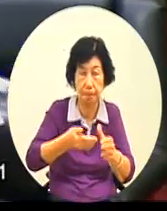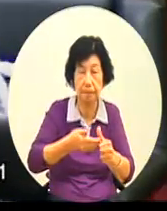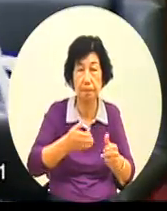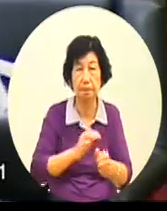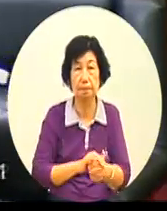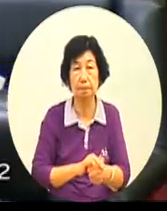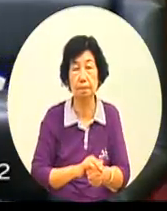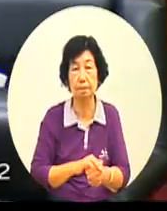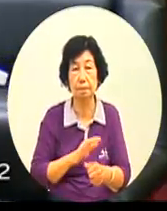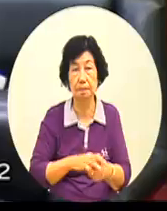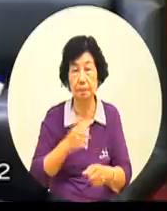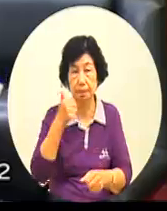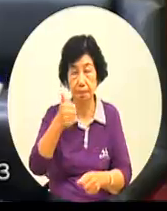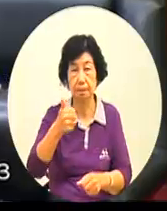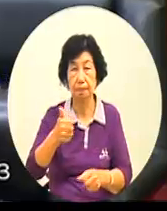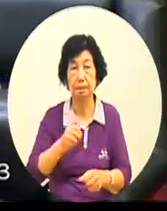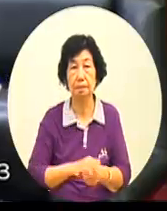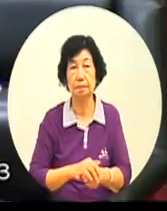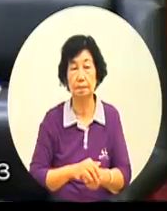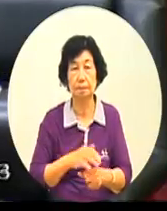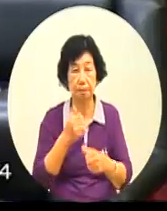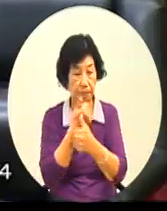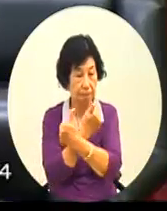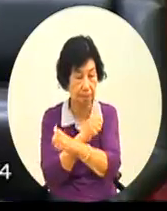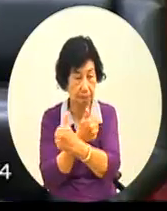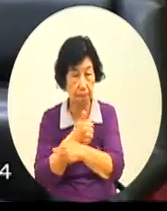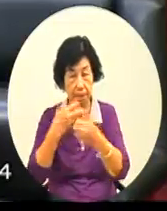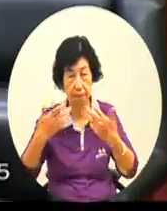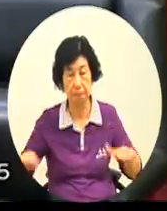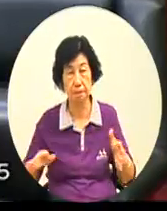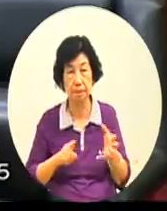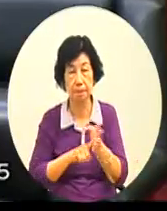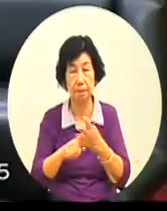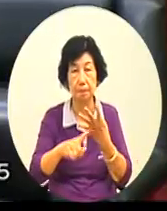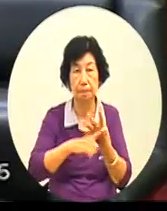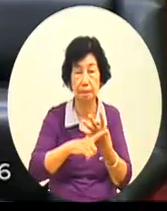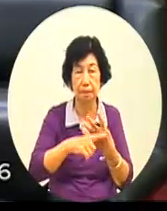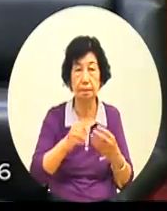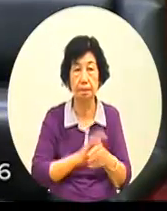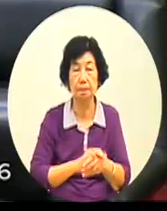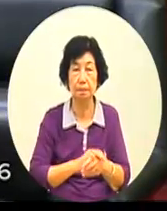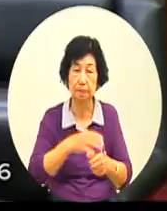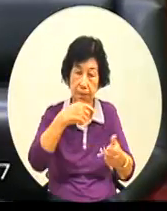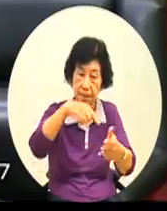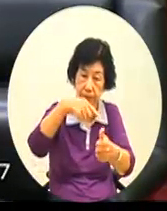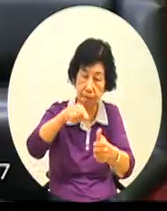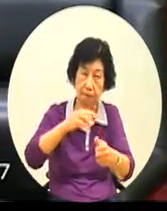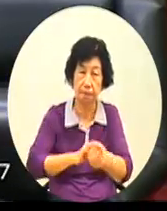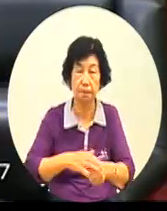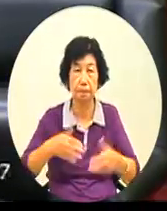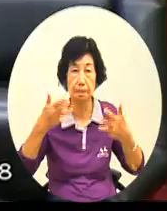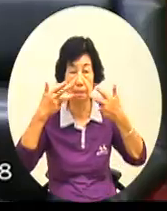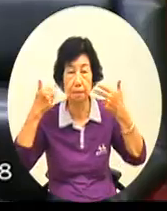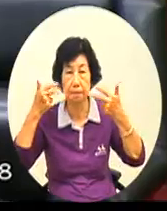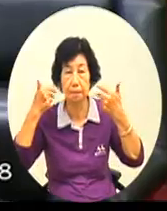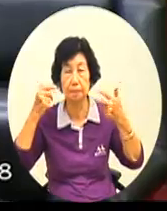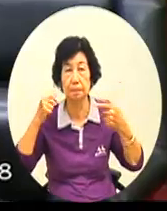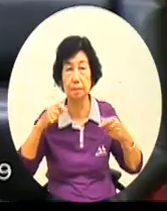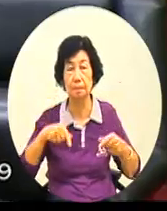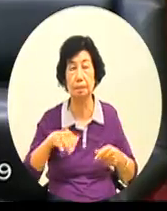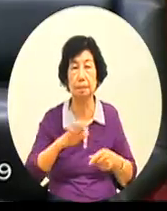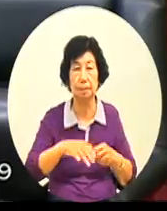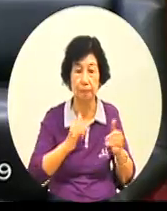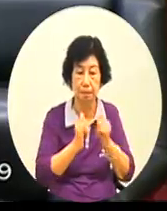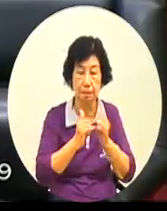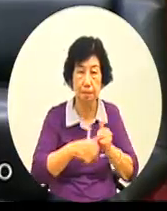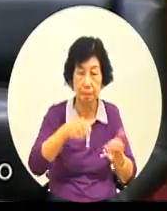他们最好的这些经历呢，跟你们的这个专业呢，来去教我们原乡去种黑米，没有，到最后